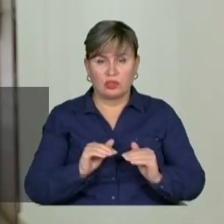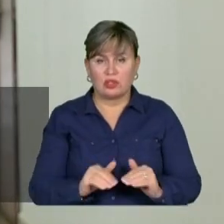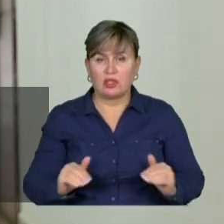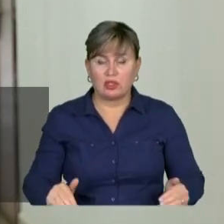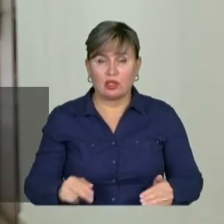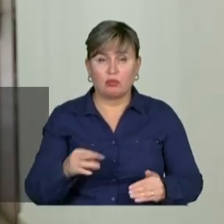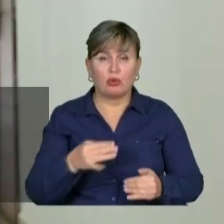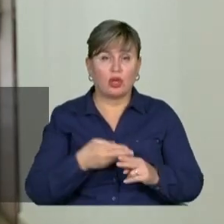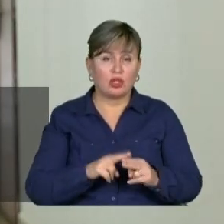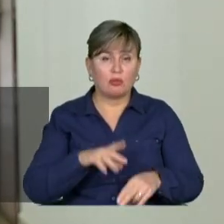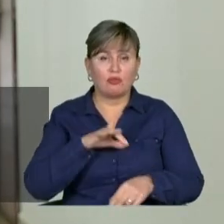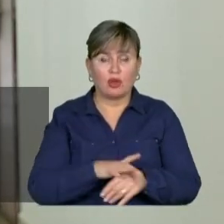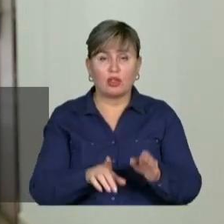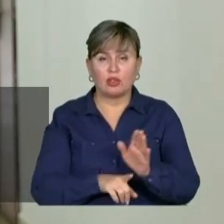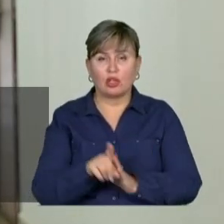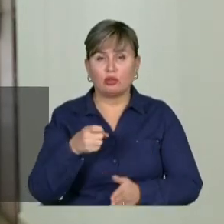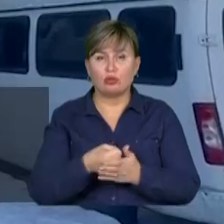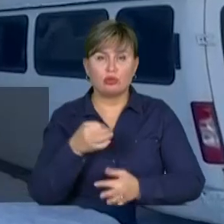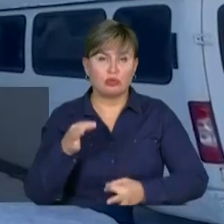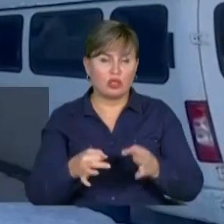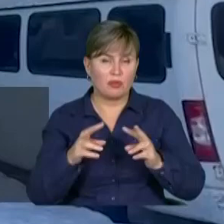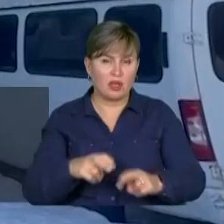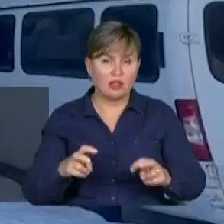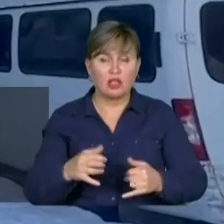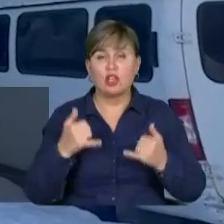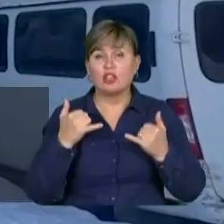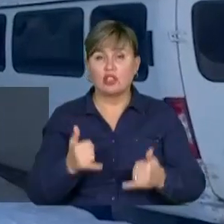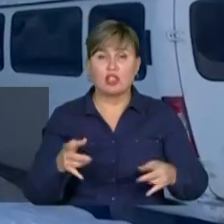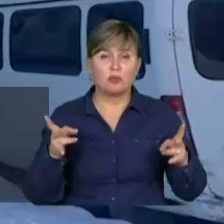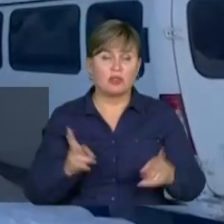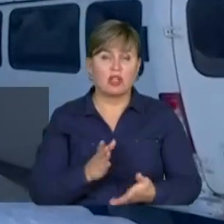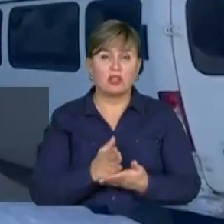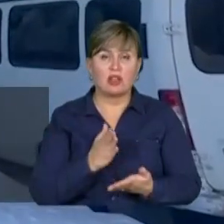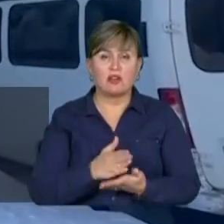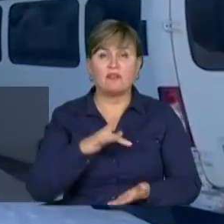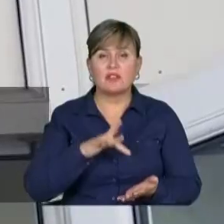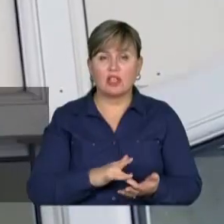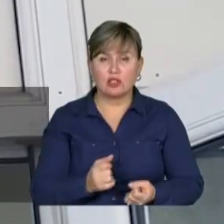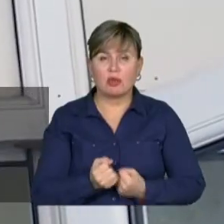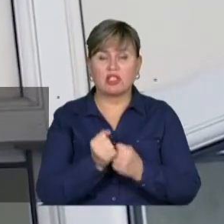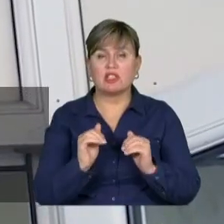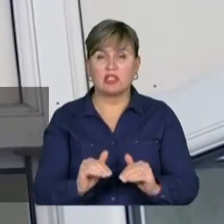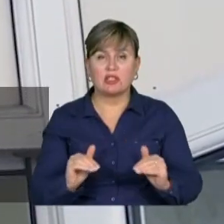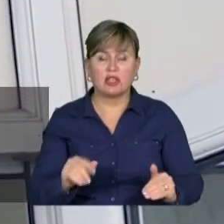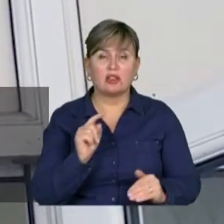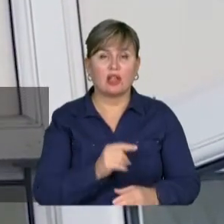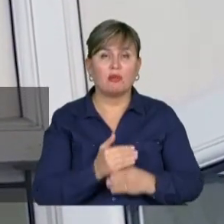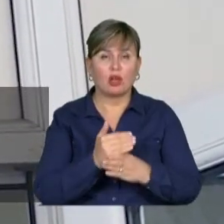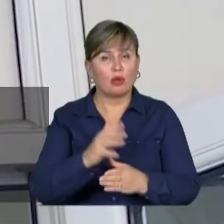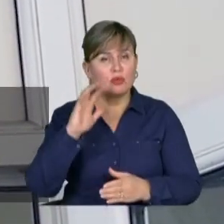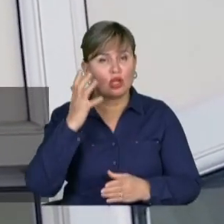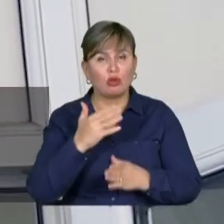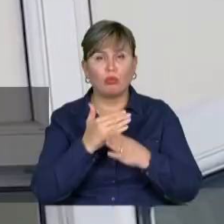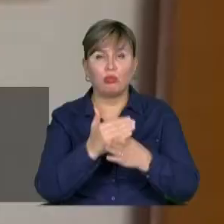По данному факту начато досудебное расследование. Сейчас пострадавшие находятся в центре поддержки детей. Там им оказывают